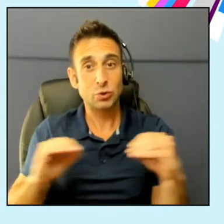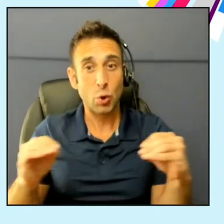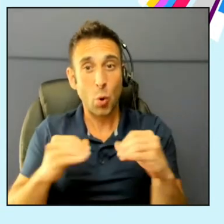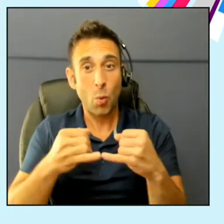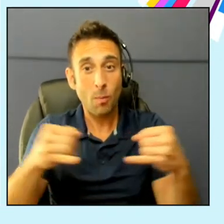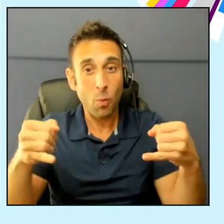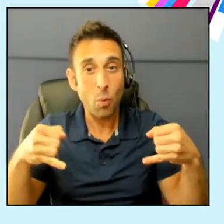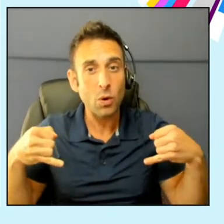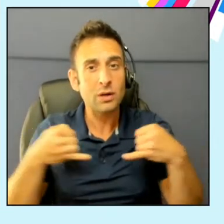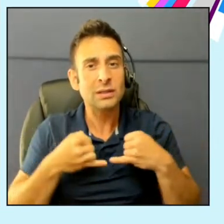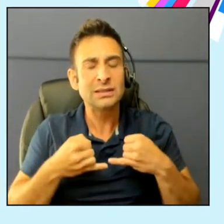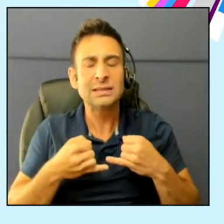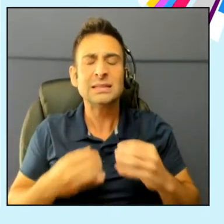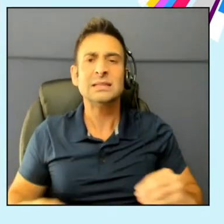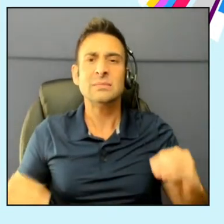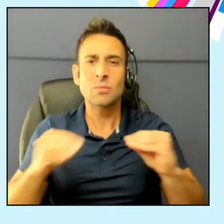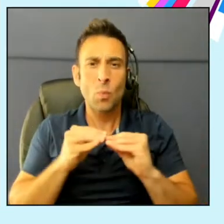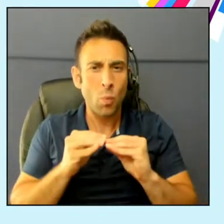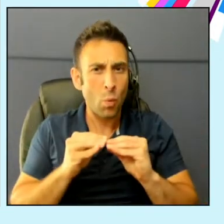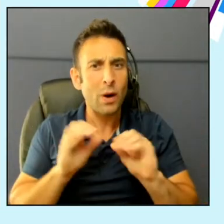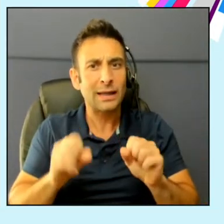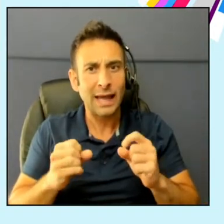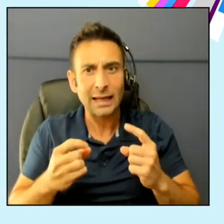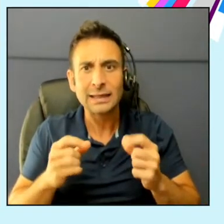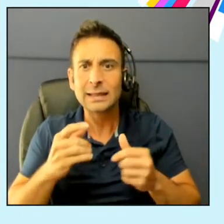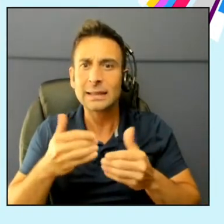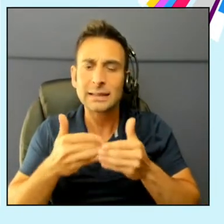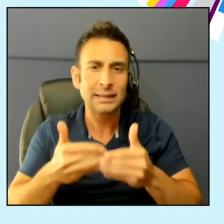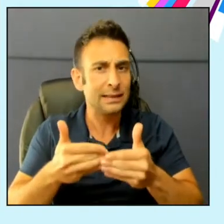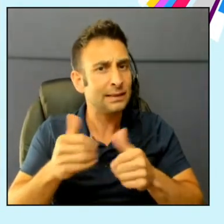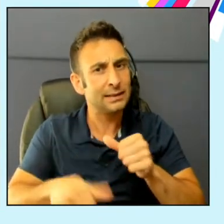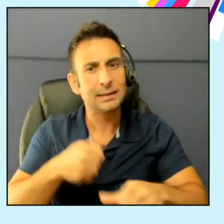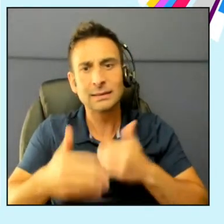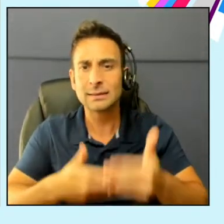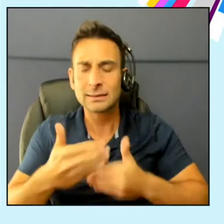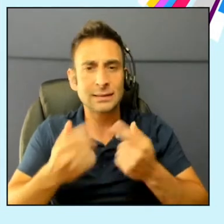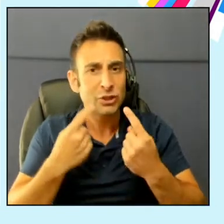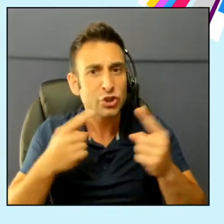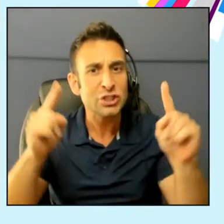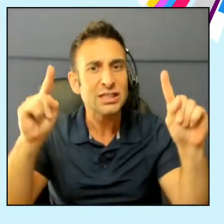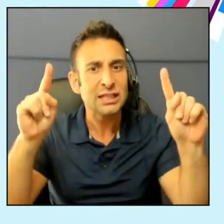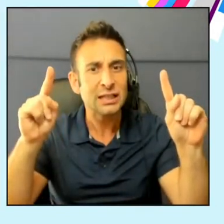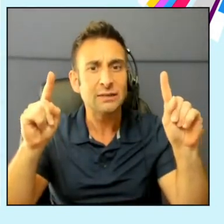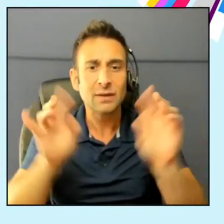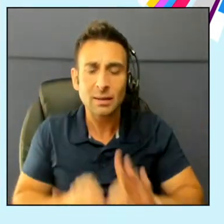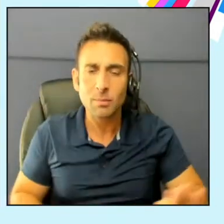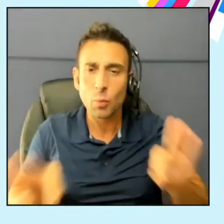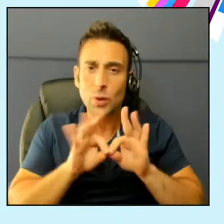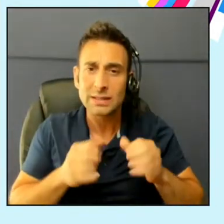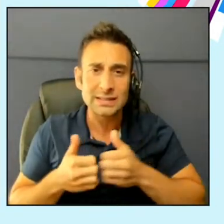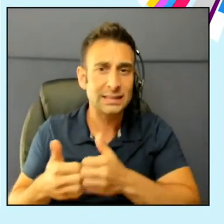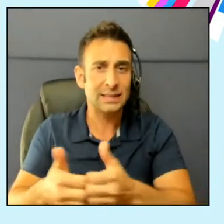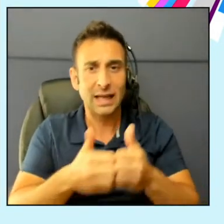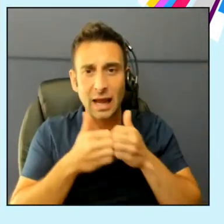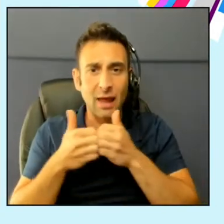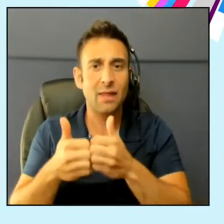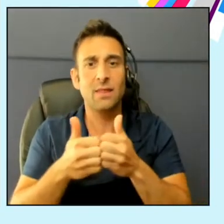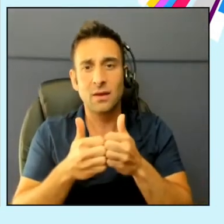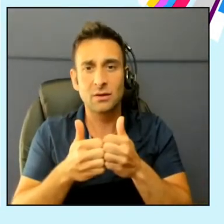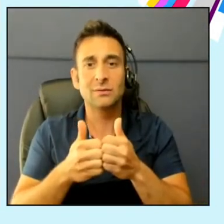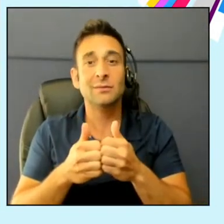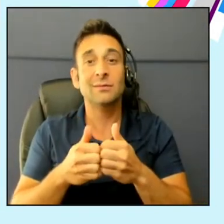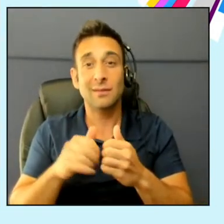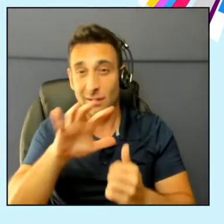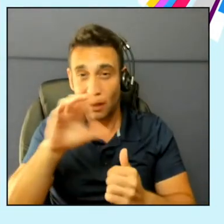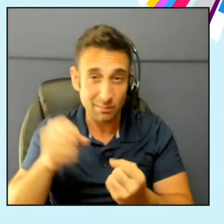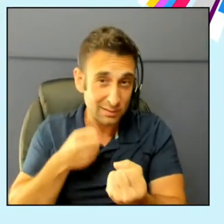much more we can still achieve, and there is so much more we can do together. And it's super important that we are there together as a company.